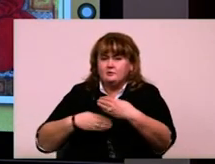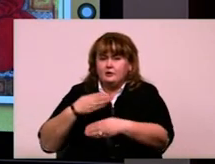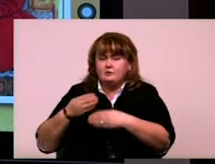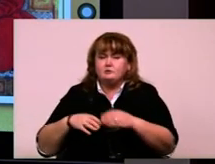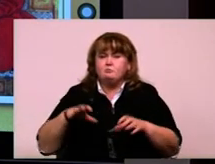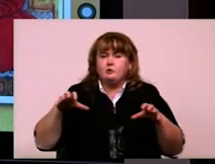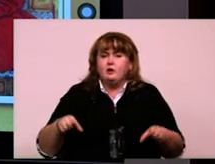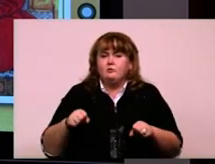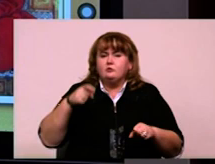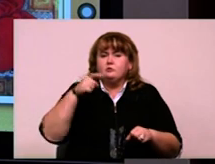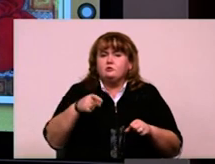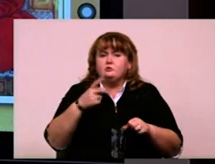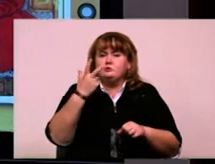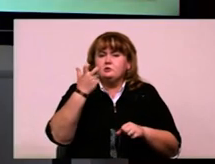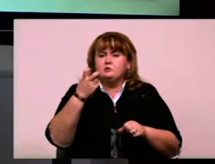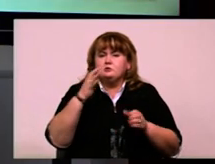ребята, правила с